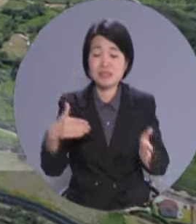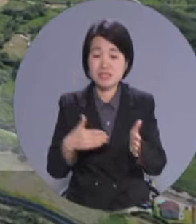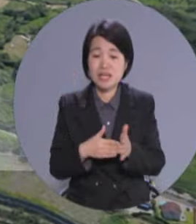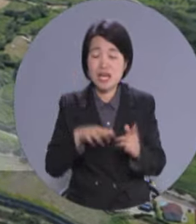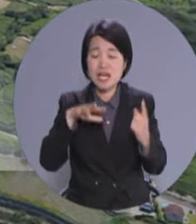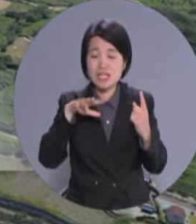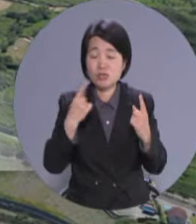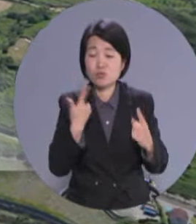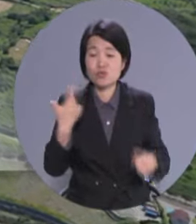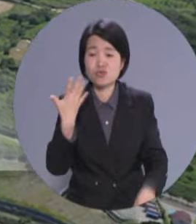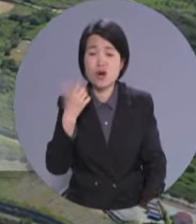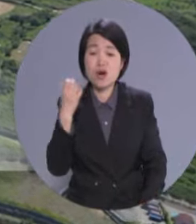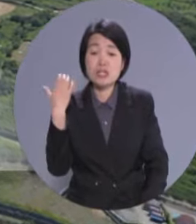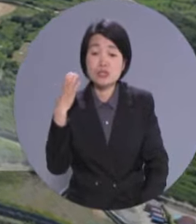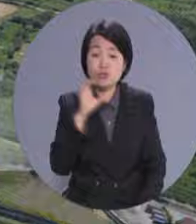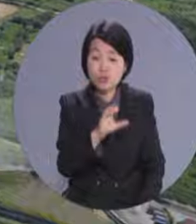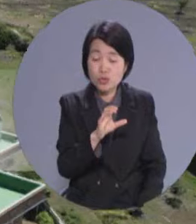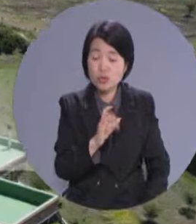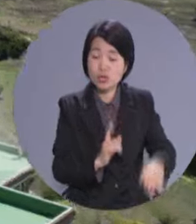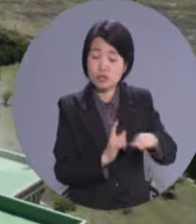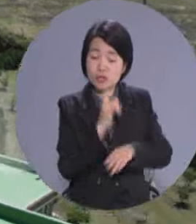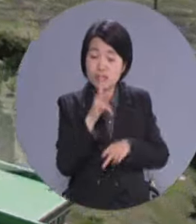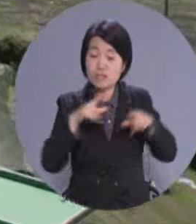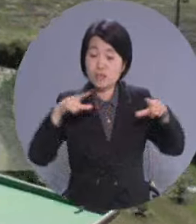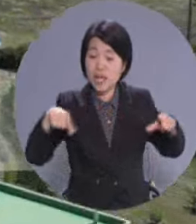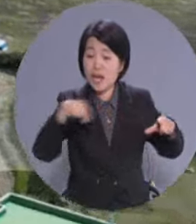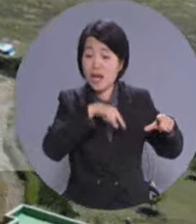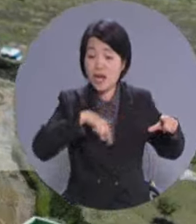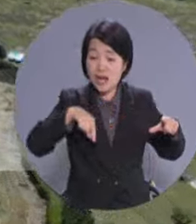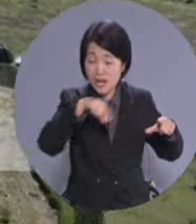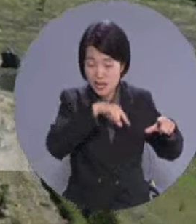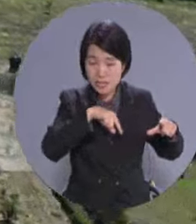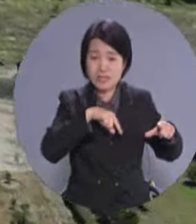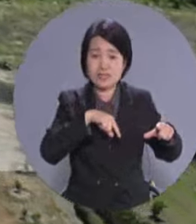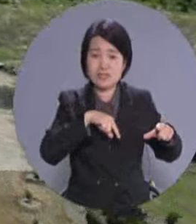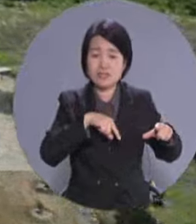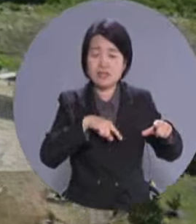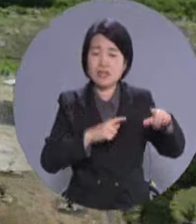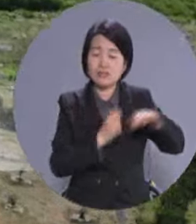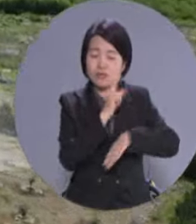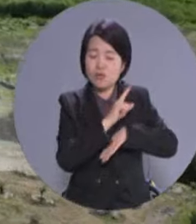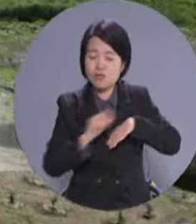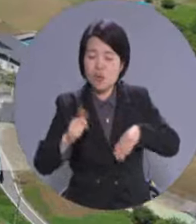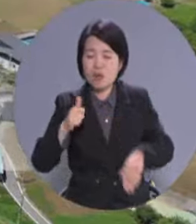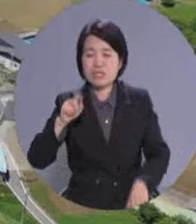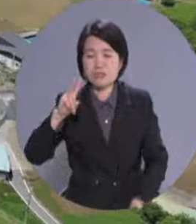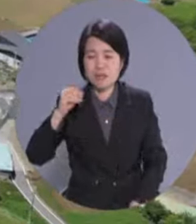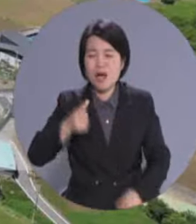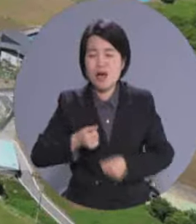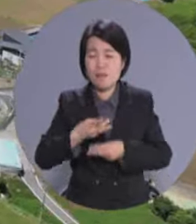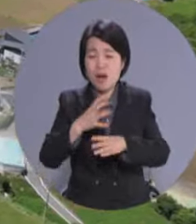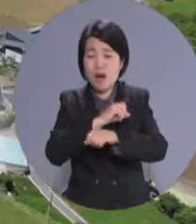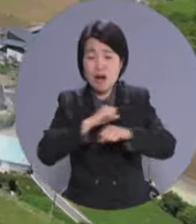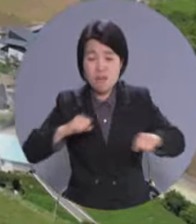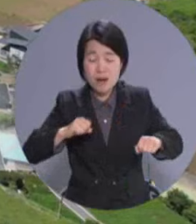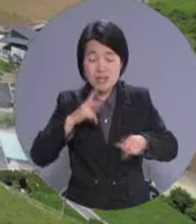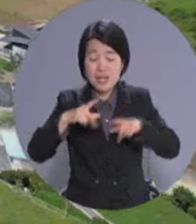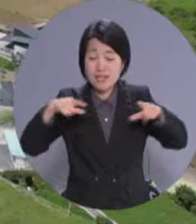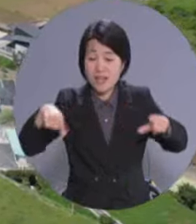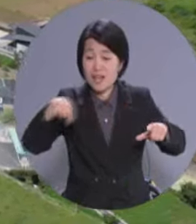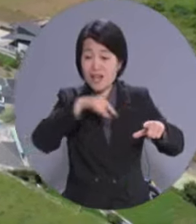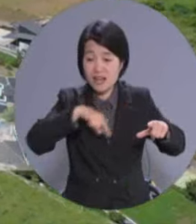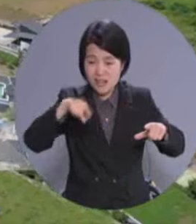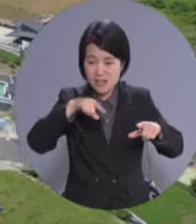1조 6천억 원이 투자될 우주발사체 산업 클러스터는 고흥군 봉내면 52만 평 규모의 국가산업단지를